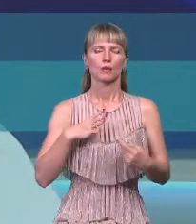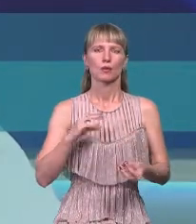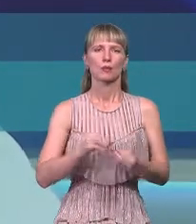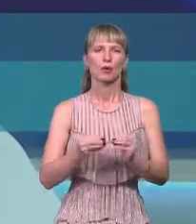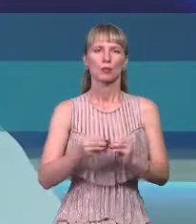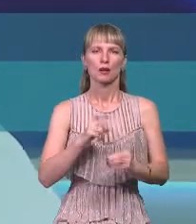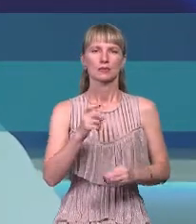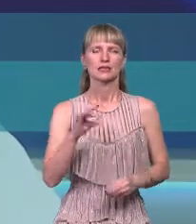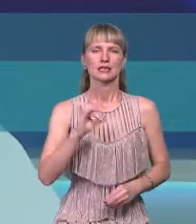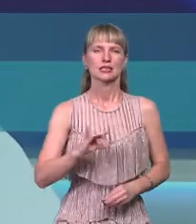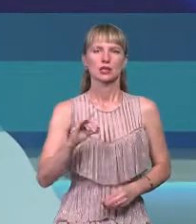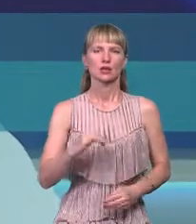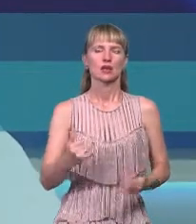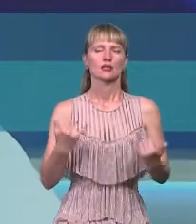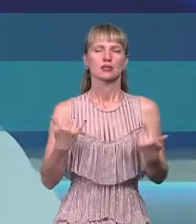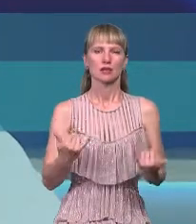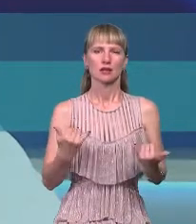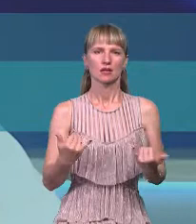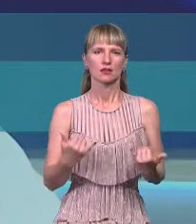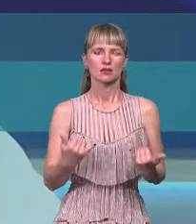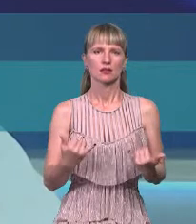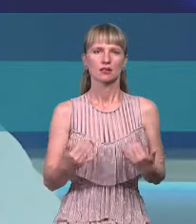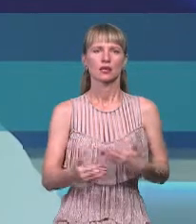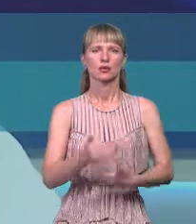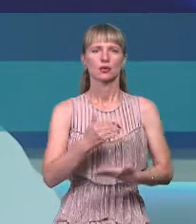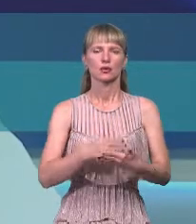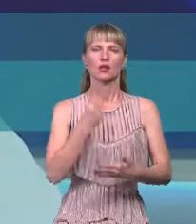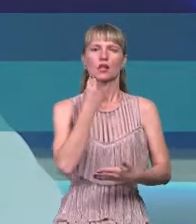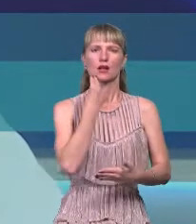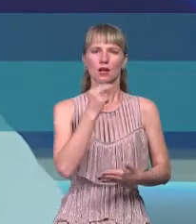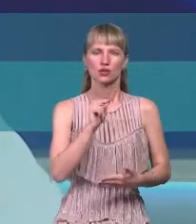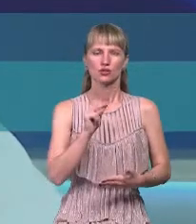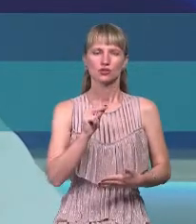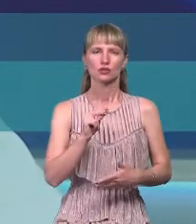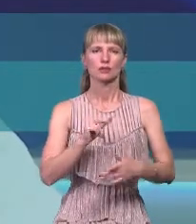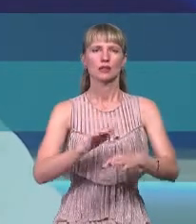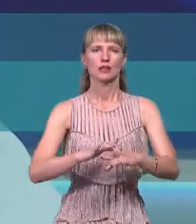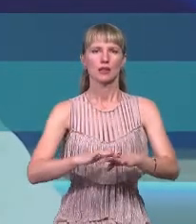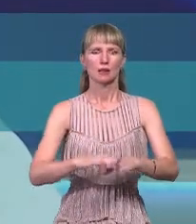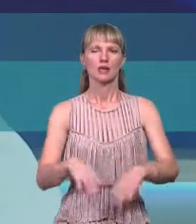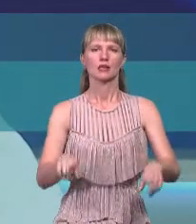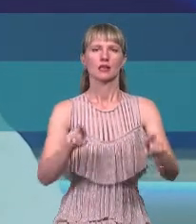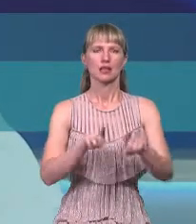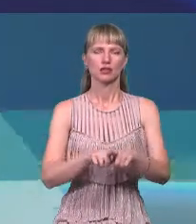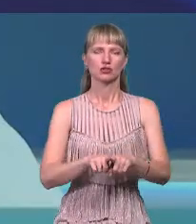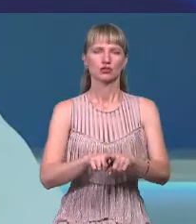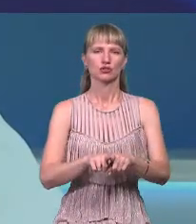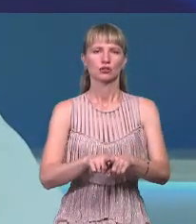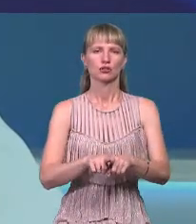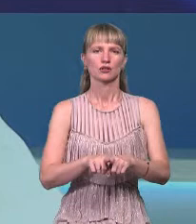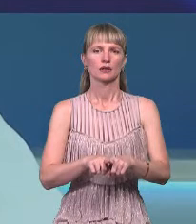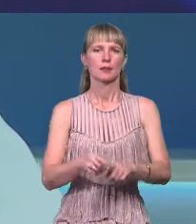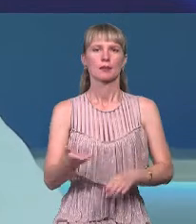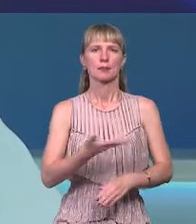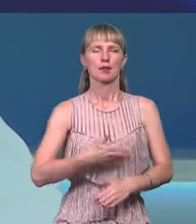проблем з історією. Зараз нібито результати кращі. Математика теж.